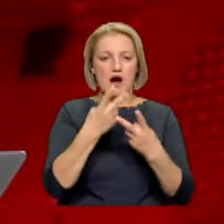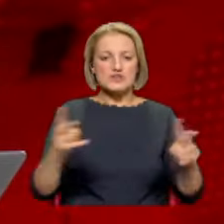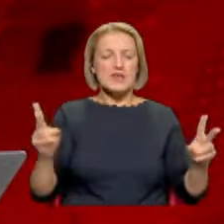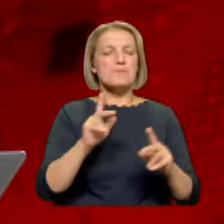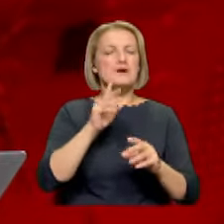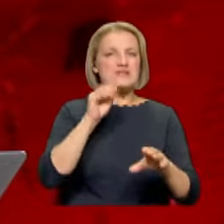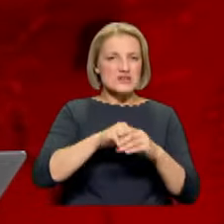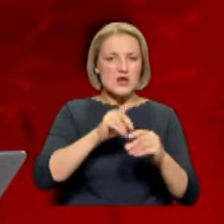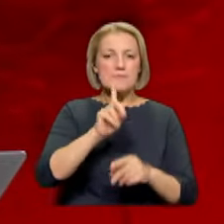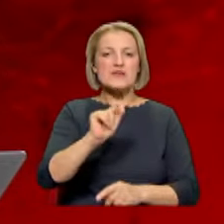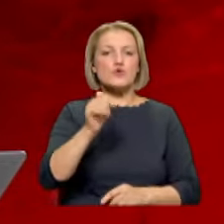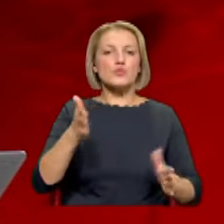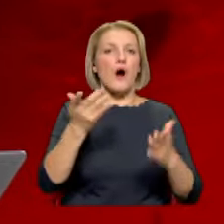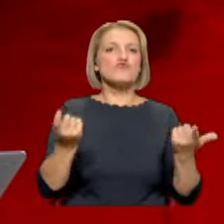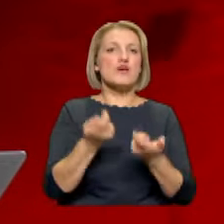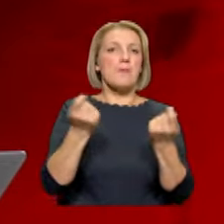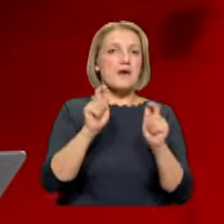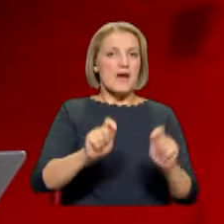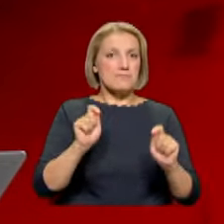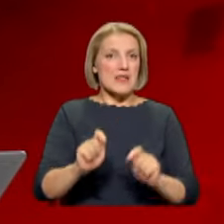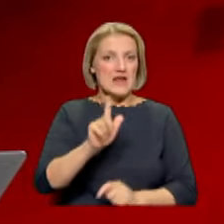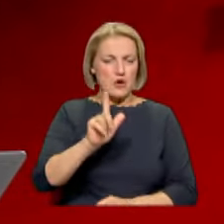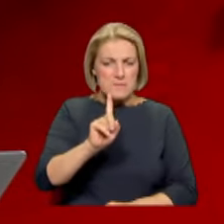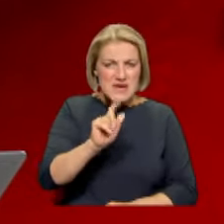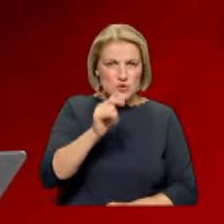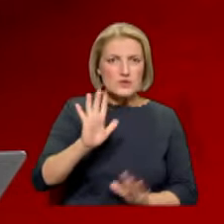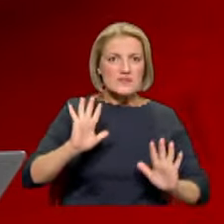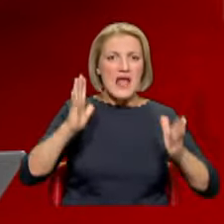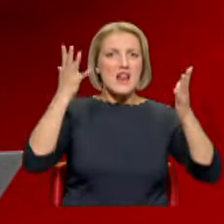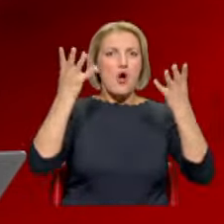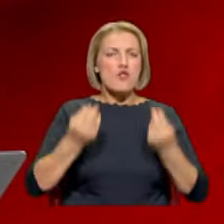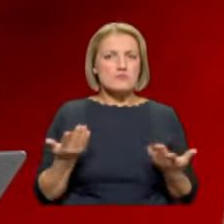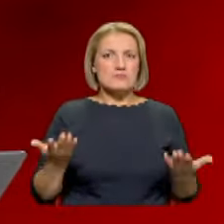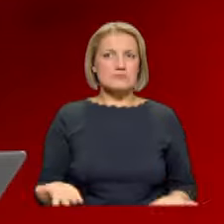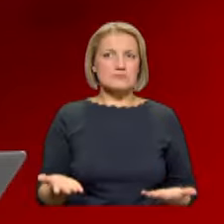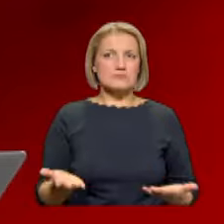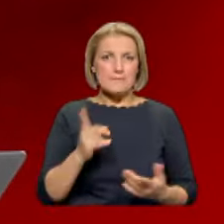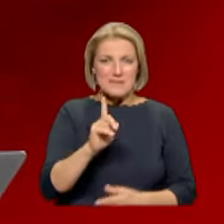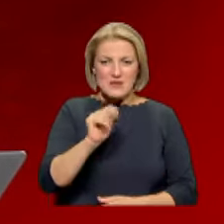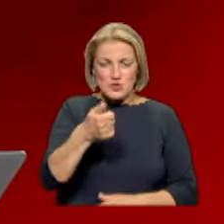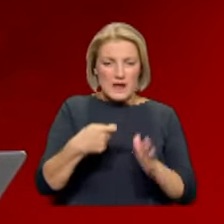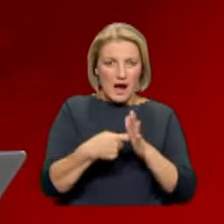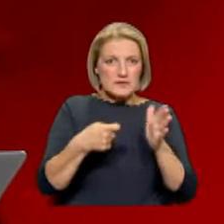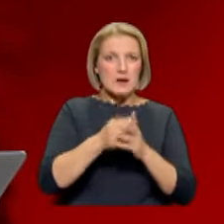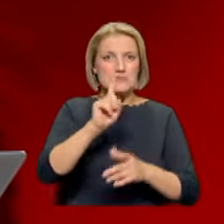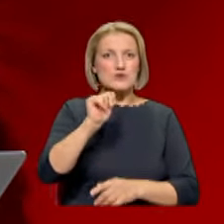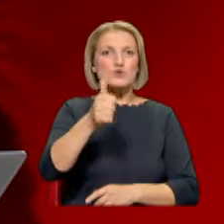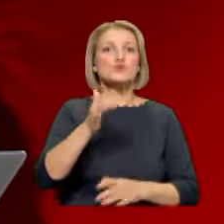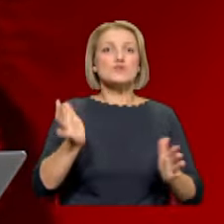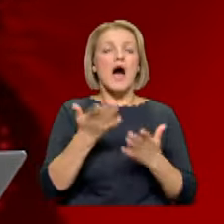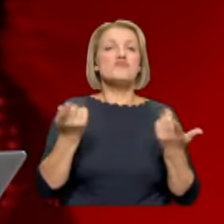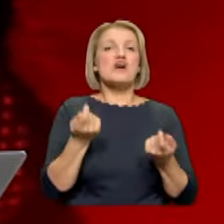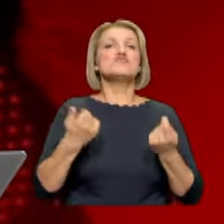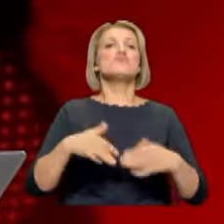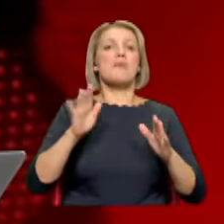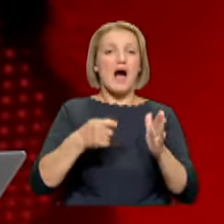bir gün daha çalışma yapmaları gerekiyormuş. Bir gün. Çıldırmak işten değil. Bir gün adına, bir gün daha çalışmamak